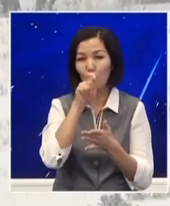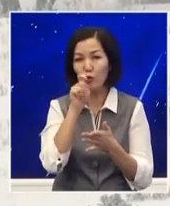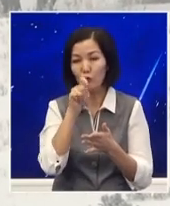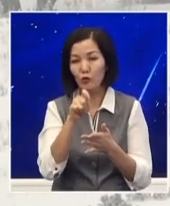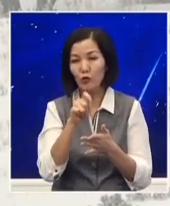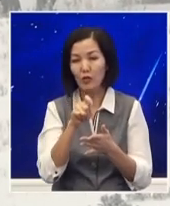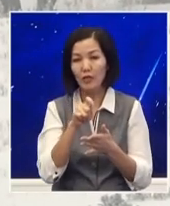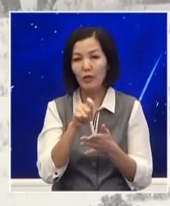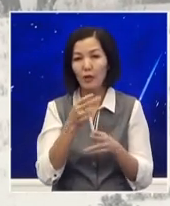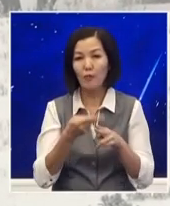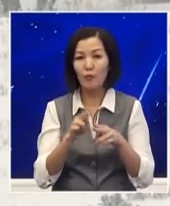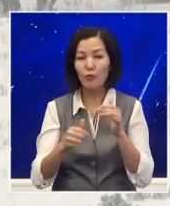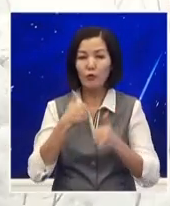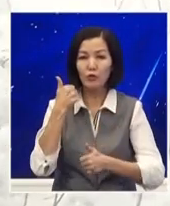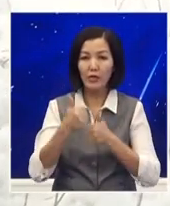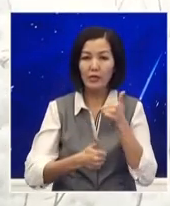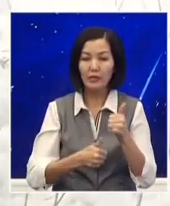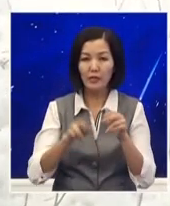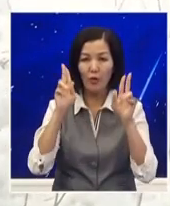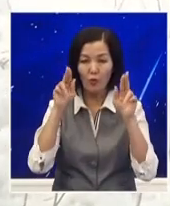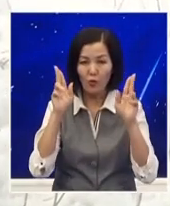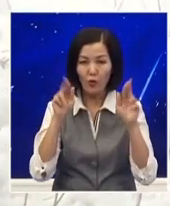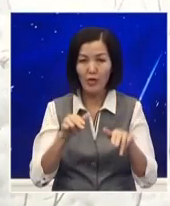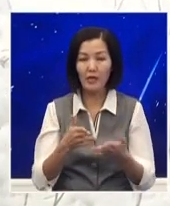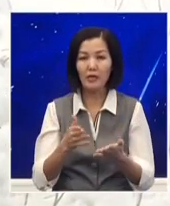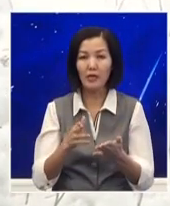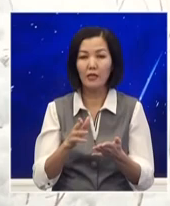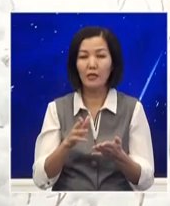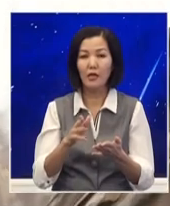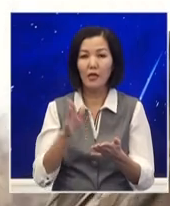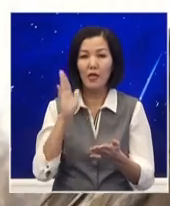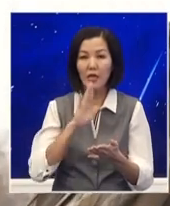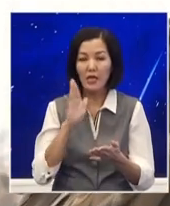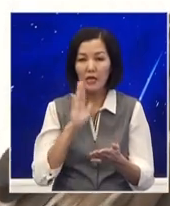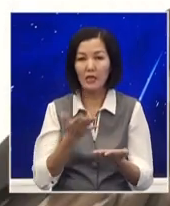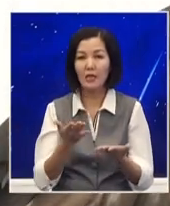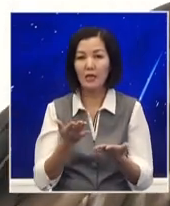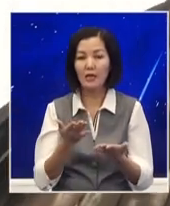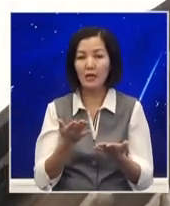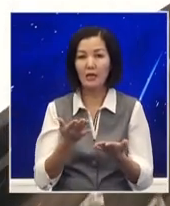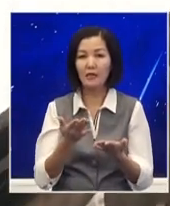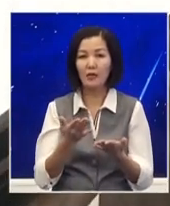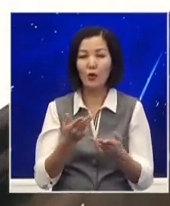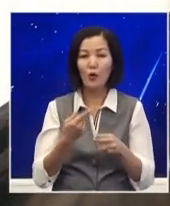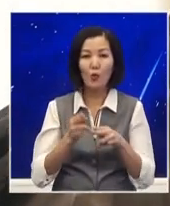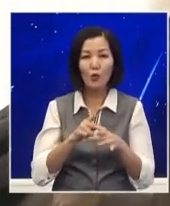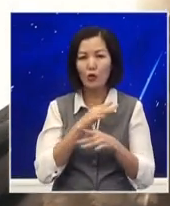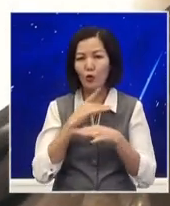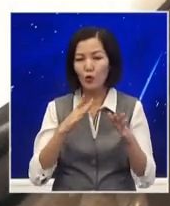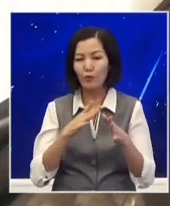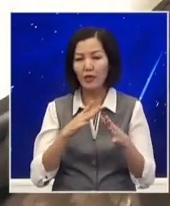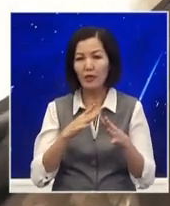болса керек. Бұл жарыстан қоян қарсақ емес, азулы көкбөрінің өзін шеңгелдеген нағыз қандыбалақ қырандарда